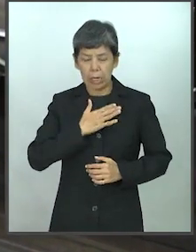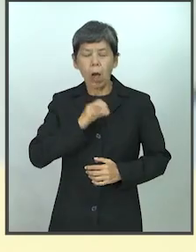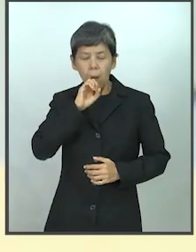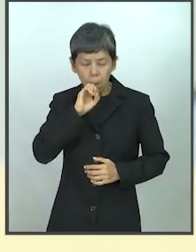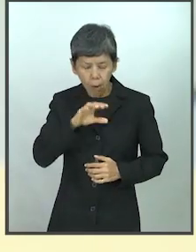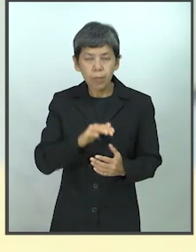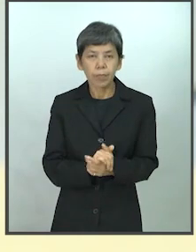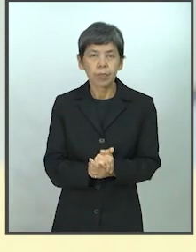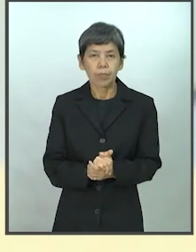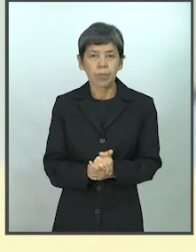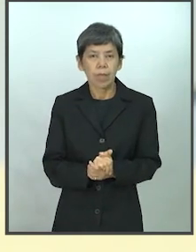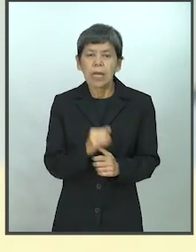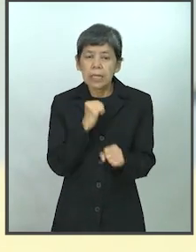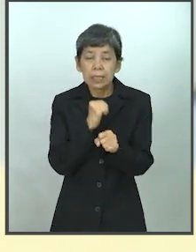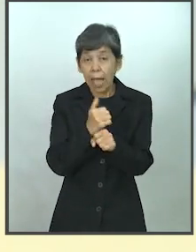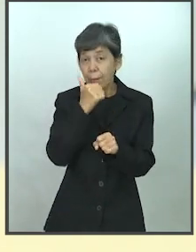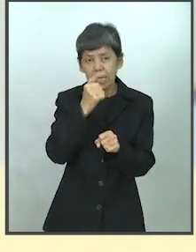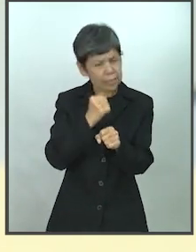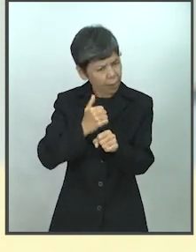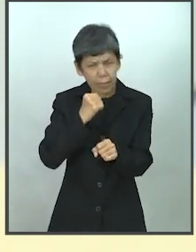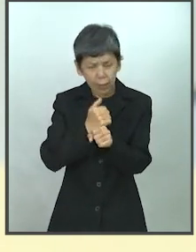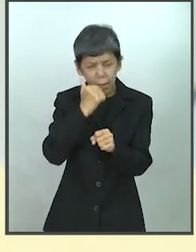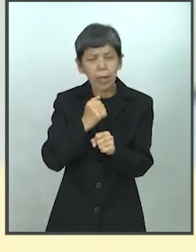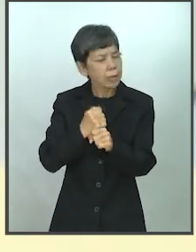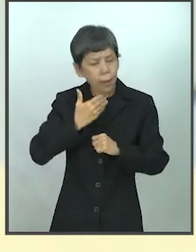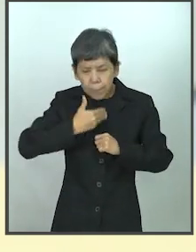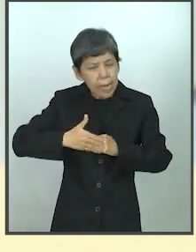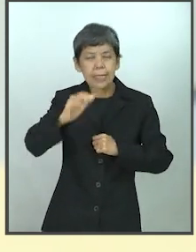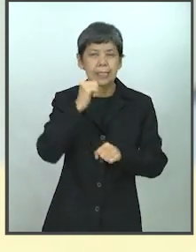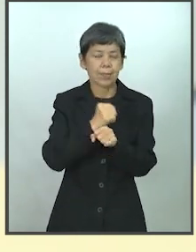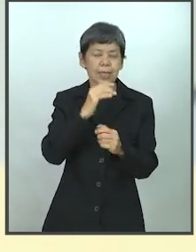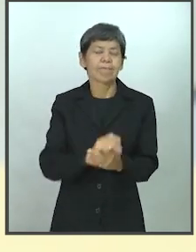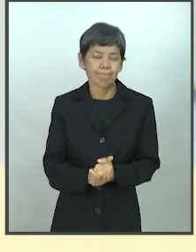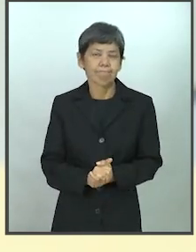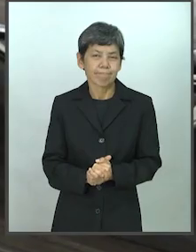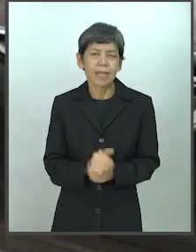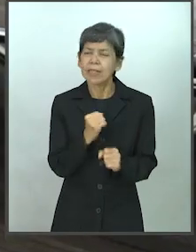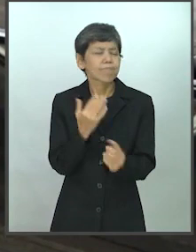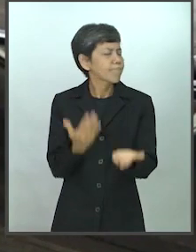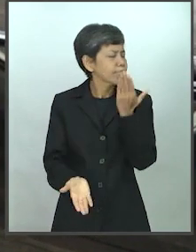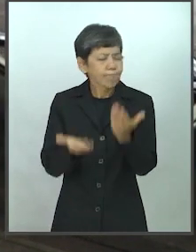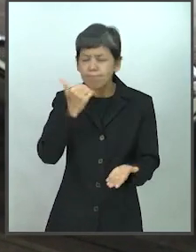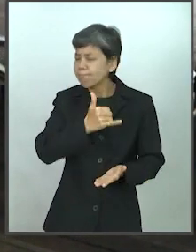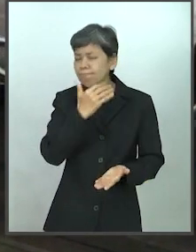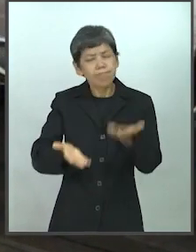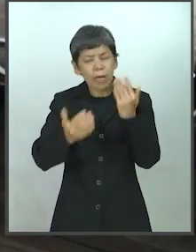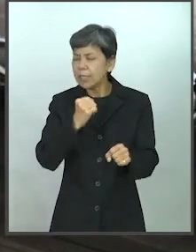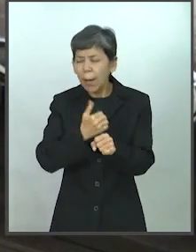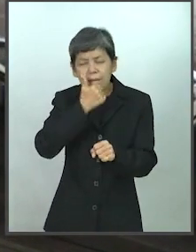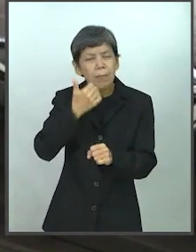แกบอกว่าทำดีทำได้แล้วก็ให้ทำทันทีค่ะ ทำที่ไหนก็ได้ ใช่ เวลาไหนก็ได้ ใ